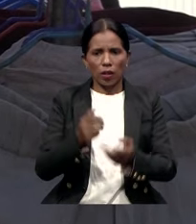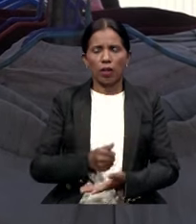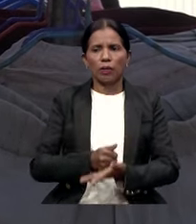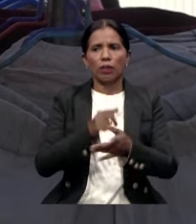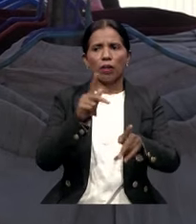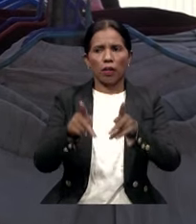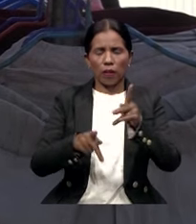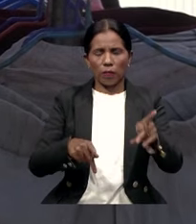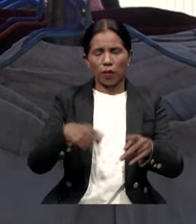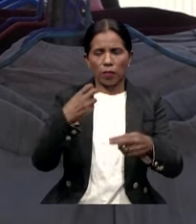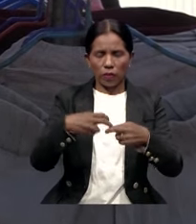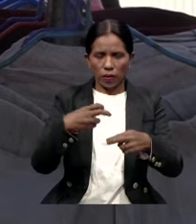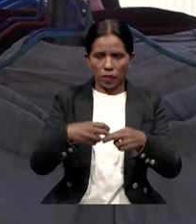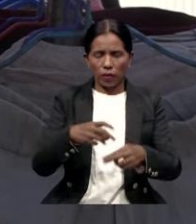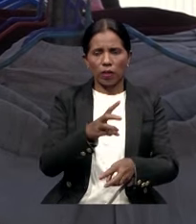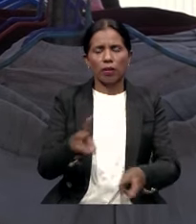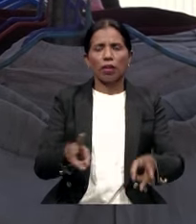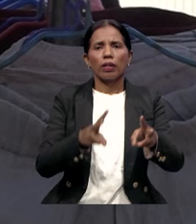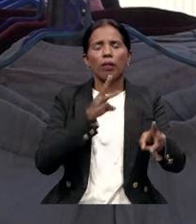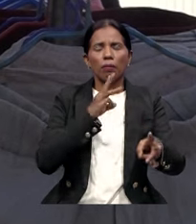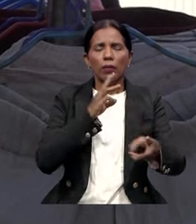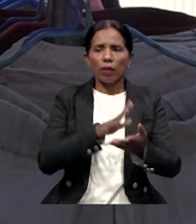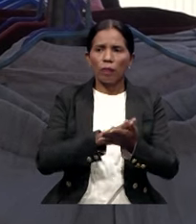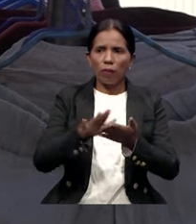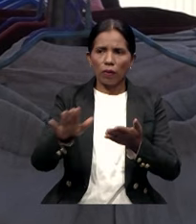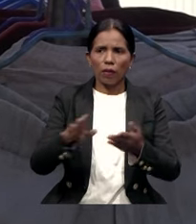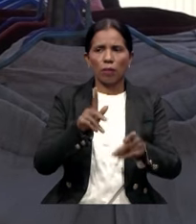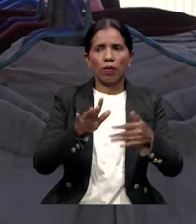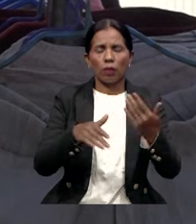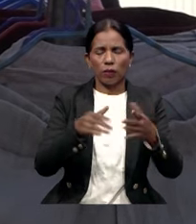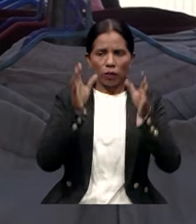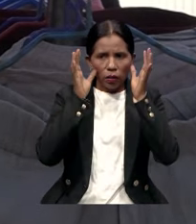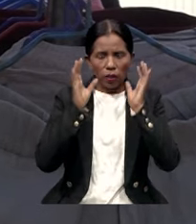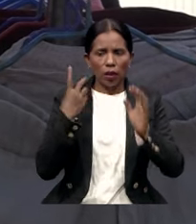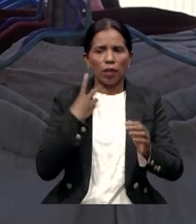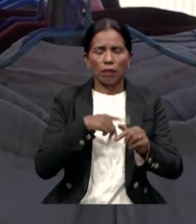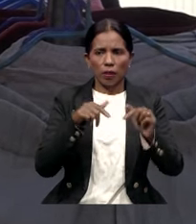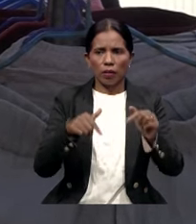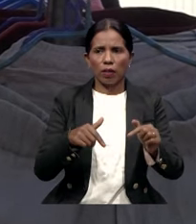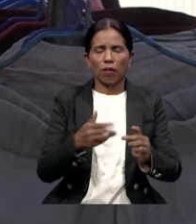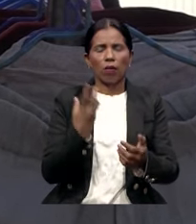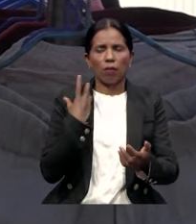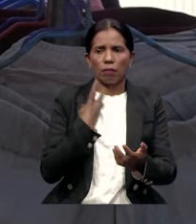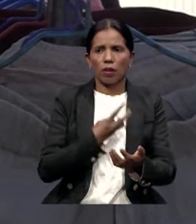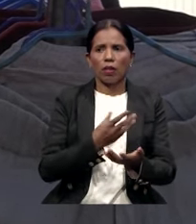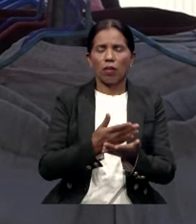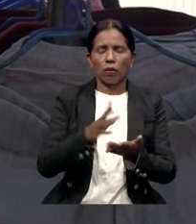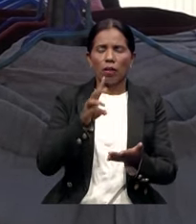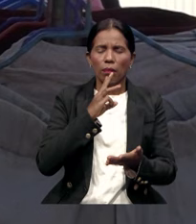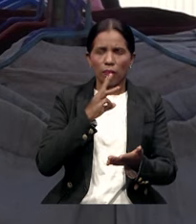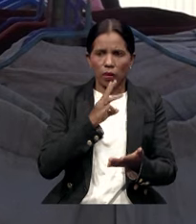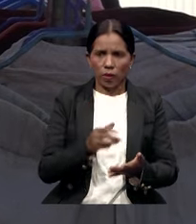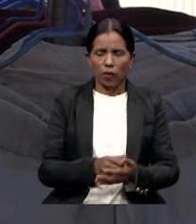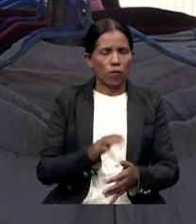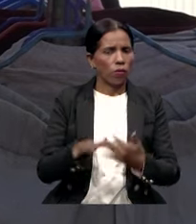ni susar teru ne istrada be mos ma kora ne povo tutu halir kami ne ihane am sosa be am sosa bot